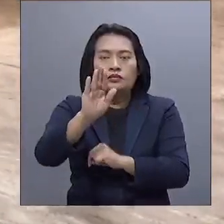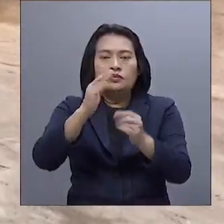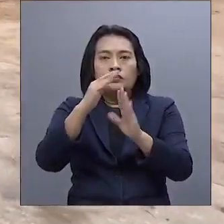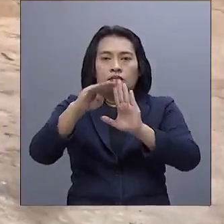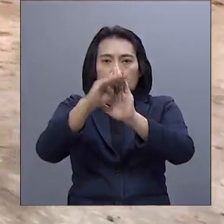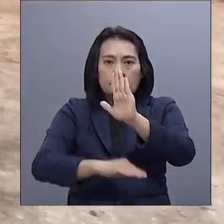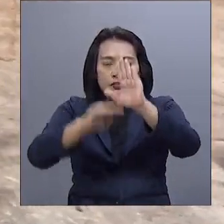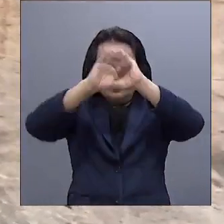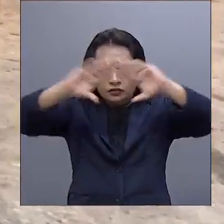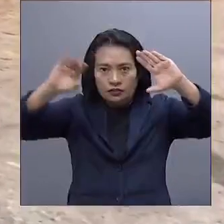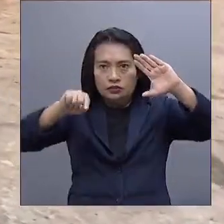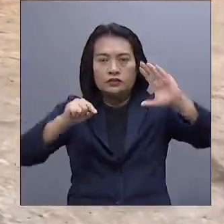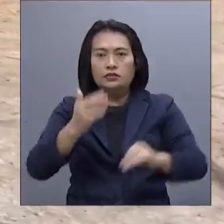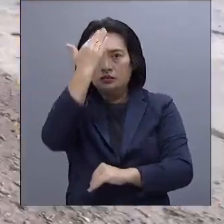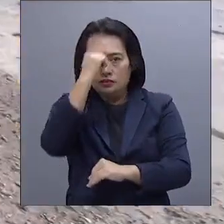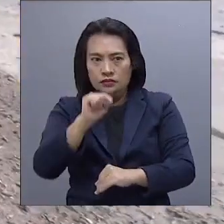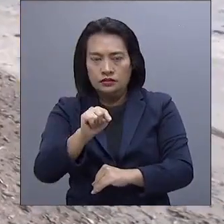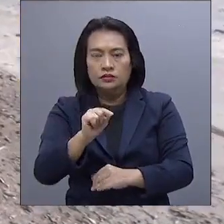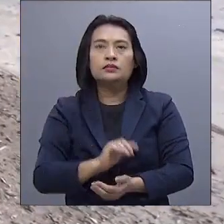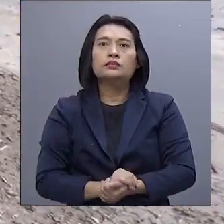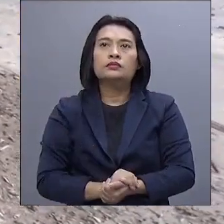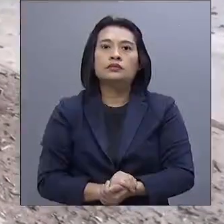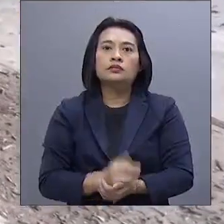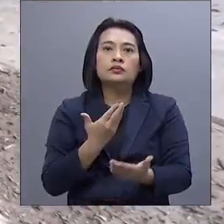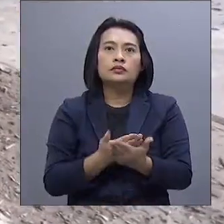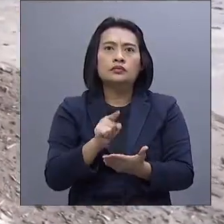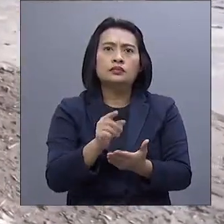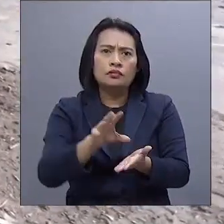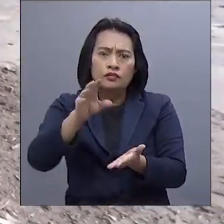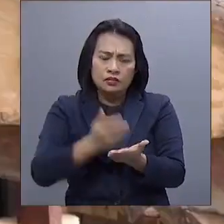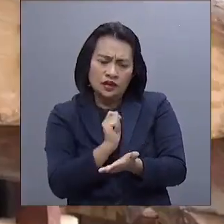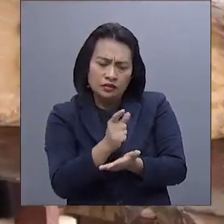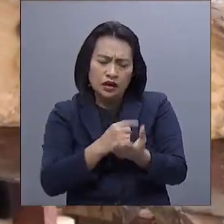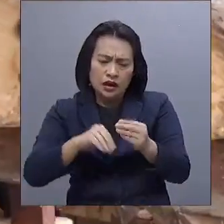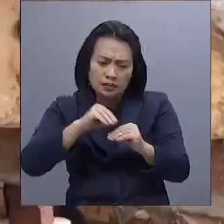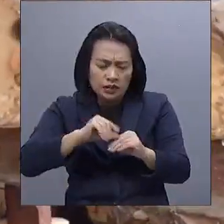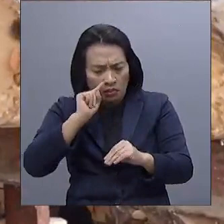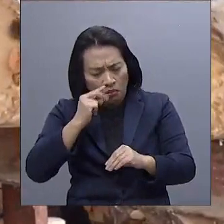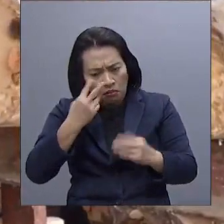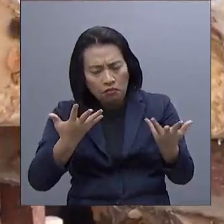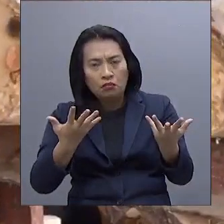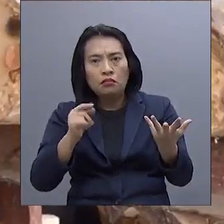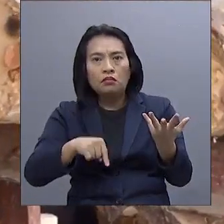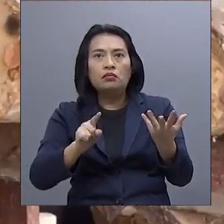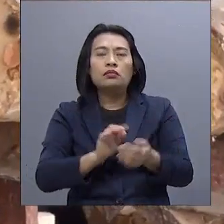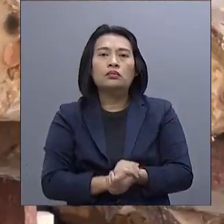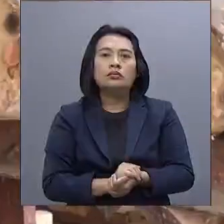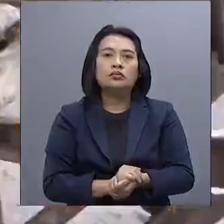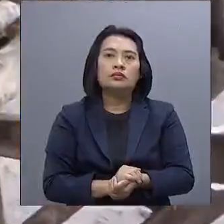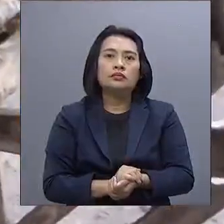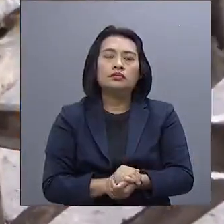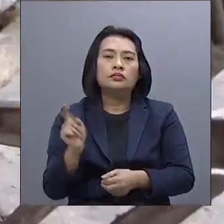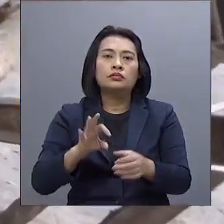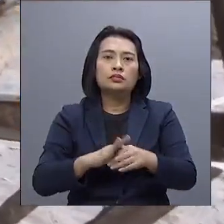ในจุดนี้เพราะเขามองว่ามันเป็นค่าเรียกเก็บที่ซ้ำซ้อนเกินไปส่วนการติดตั้งโซลาร์เซลล์หลายโรงงานพยาย